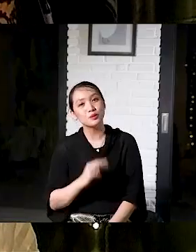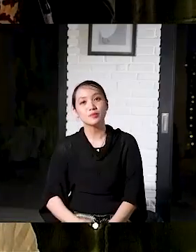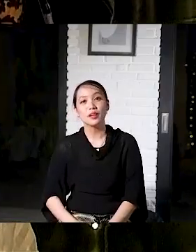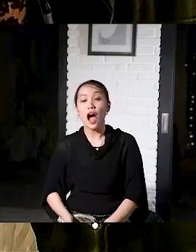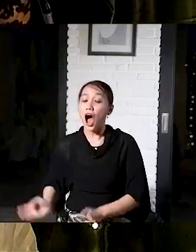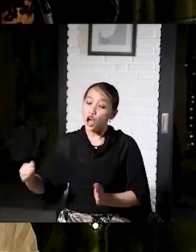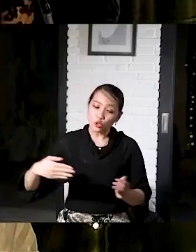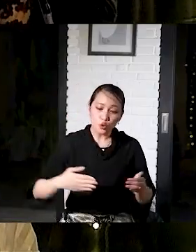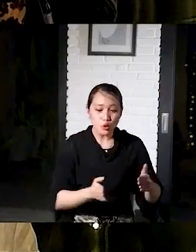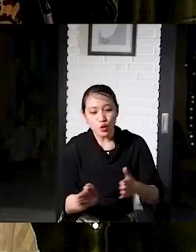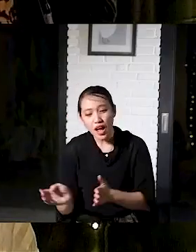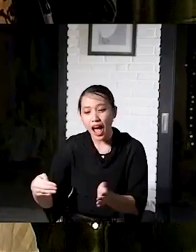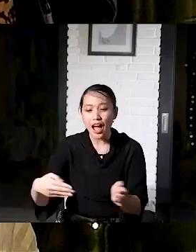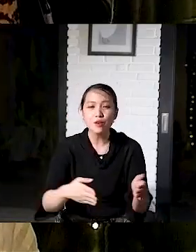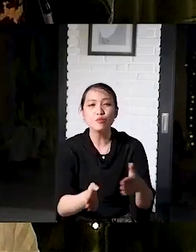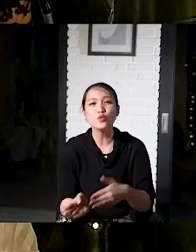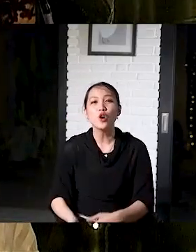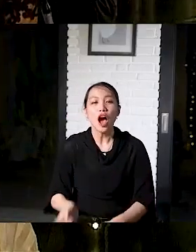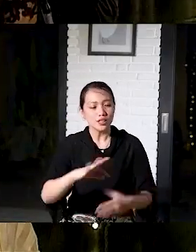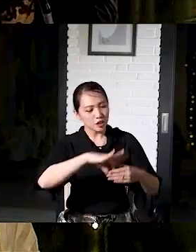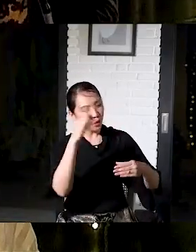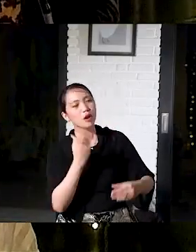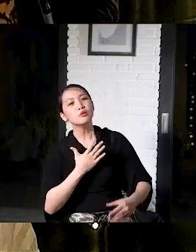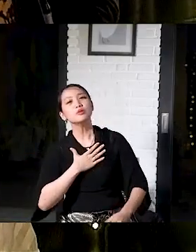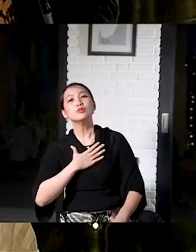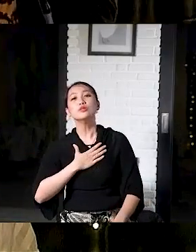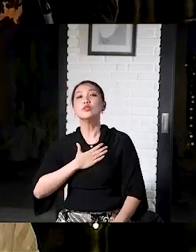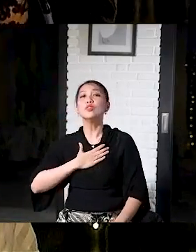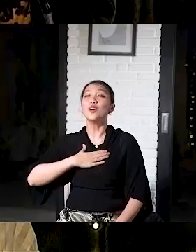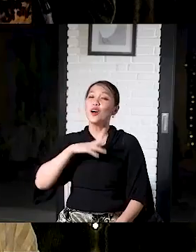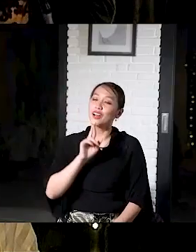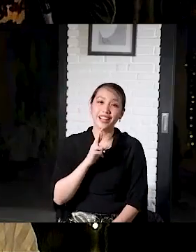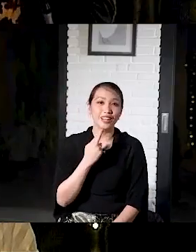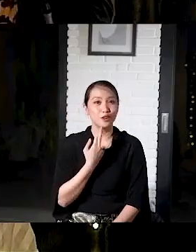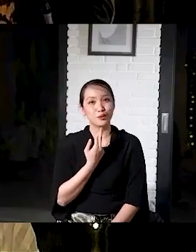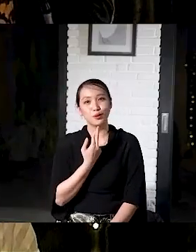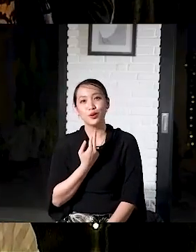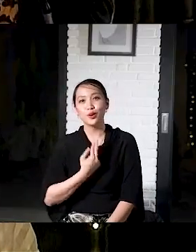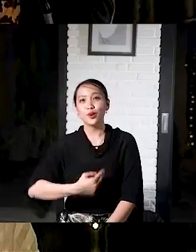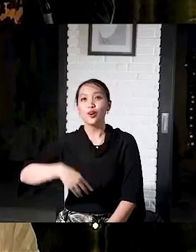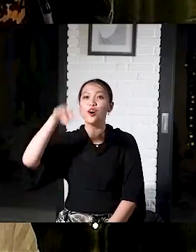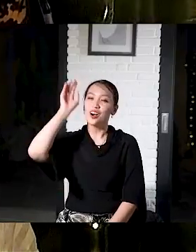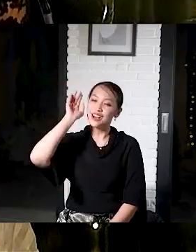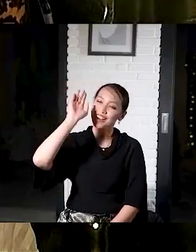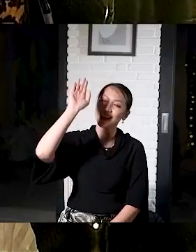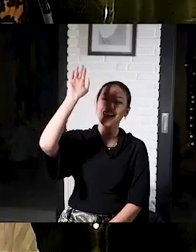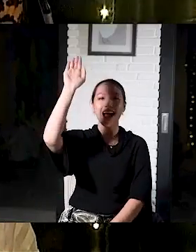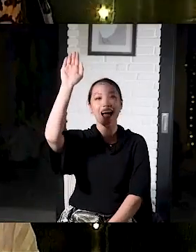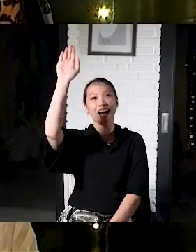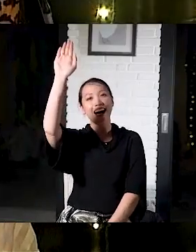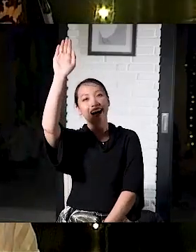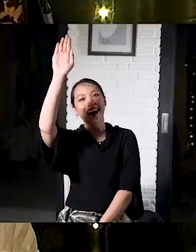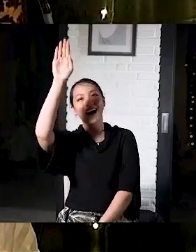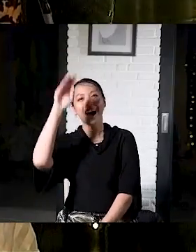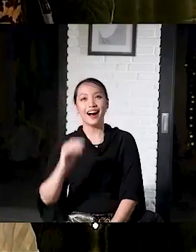如果你们当中有感觉到渴慕， Tuhan adalah sungai kehidupan bagi engkau，